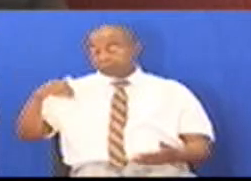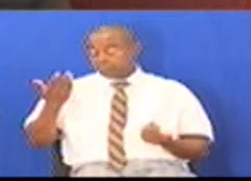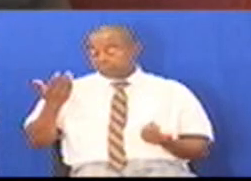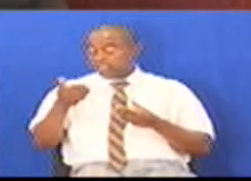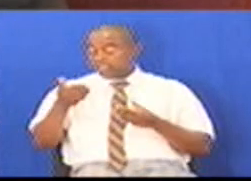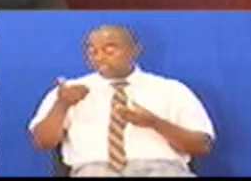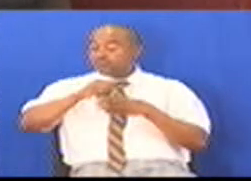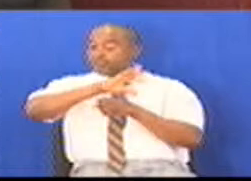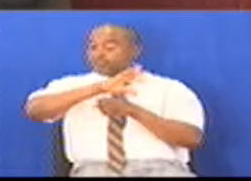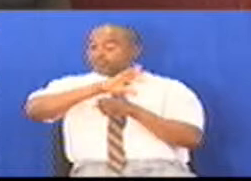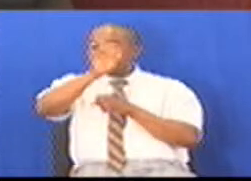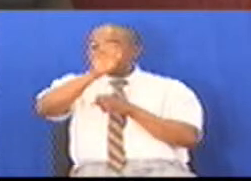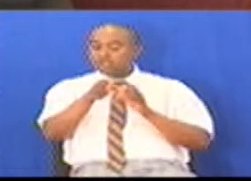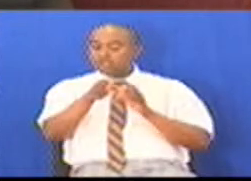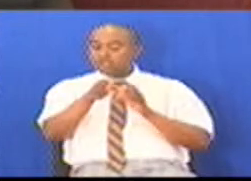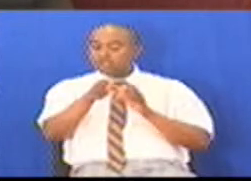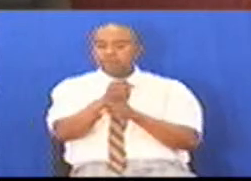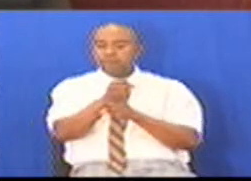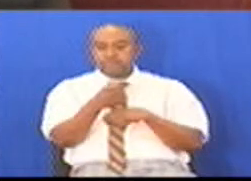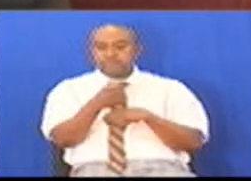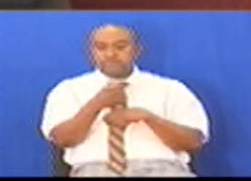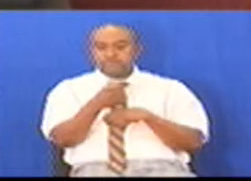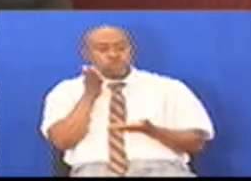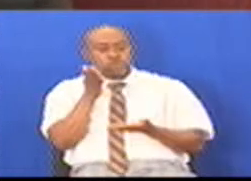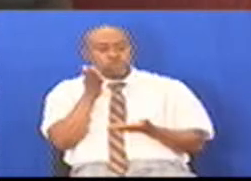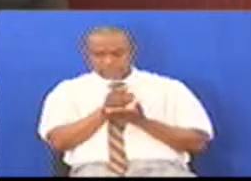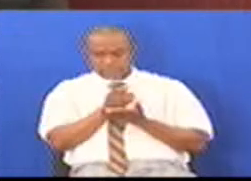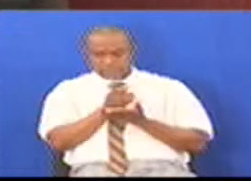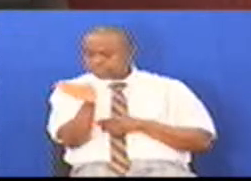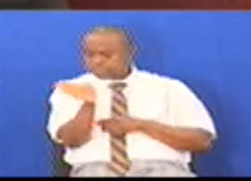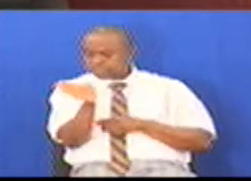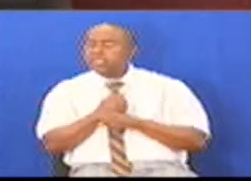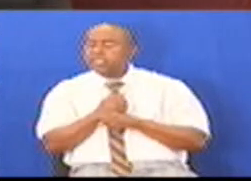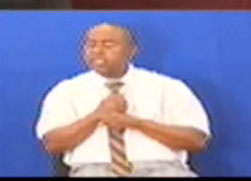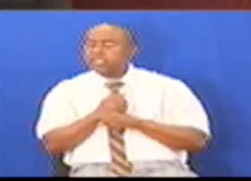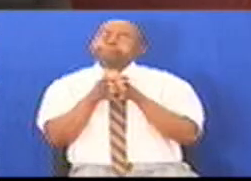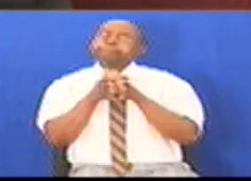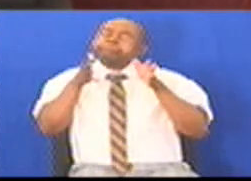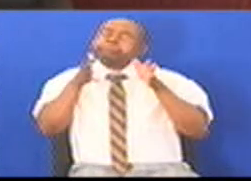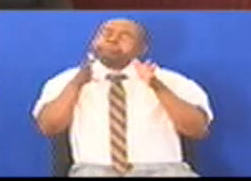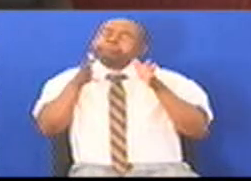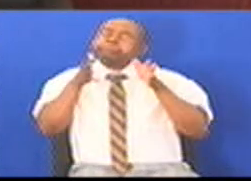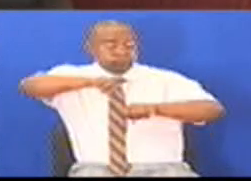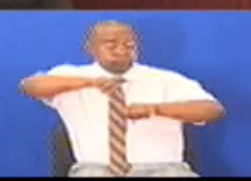ya budget. Kwa kweli mmefanya kazi kubwa kwa masaa mengi,